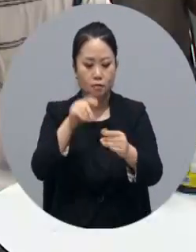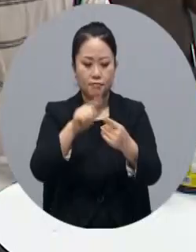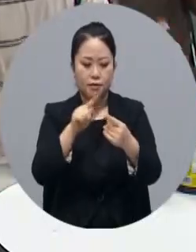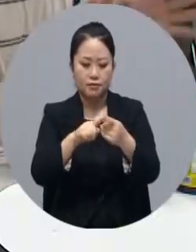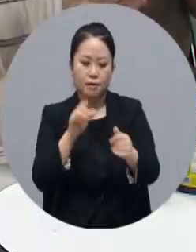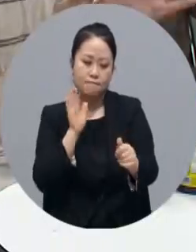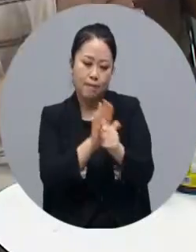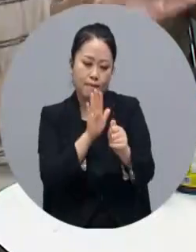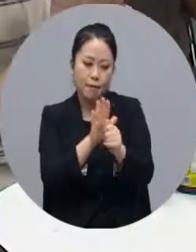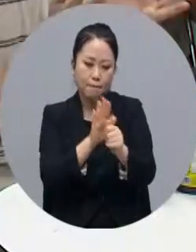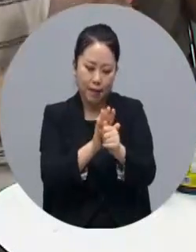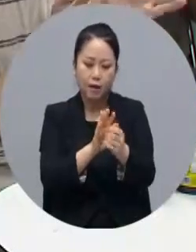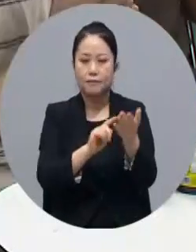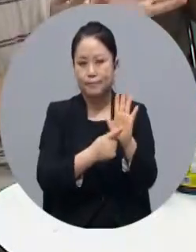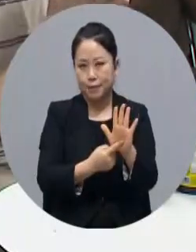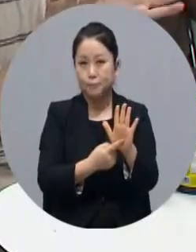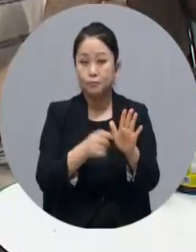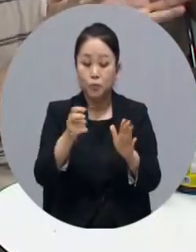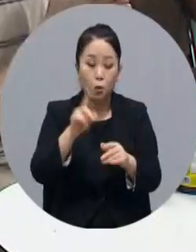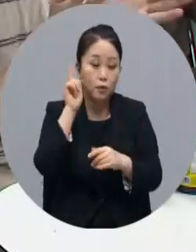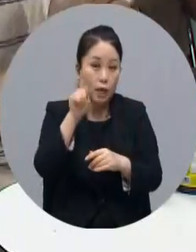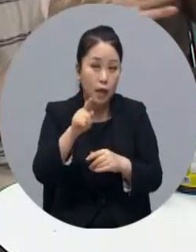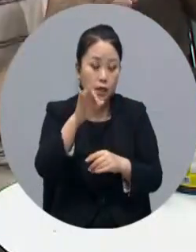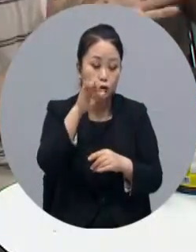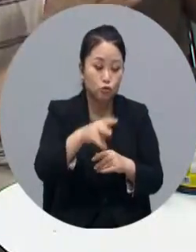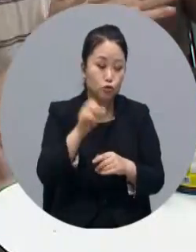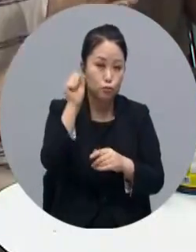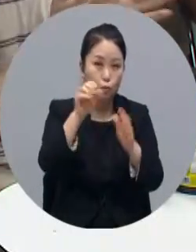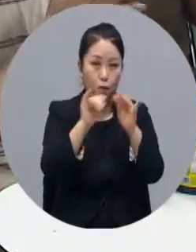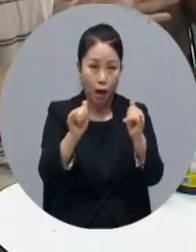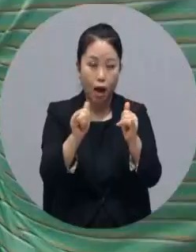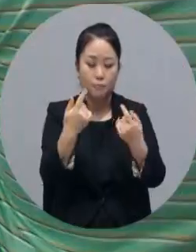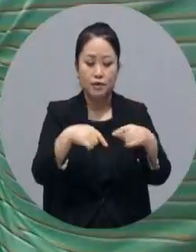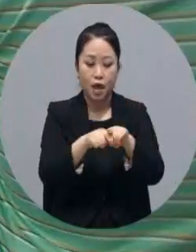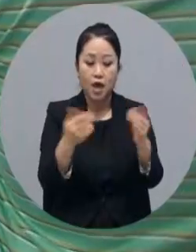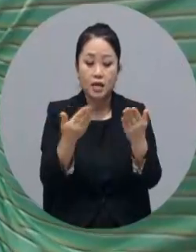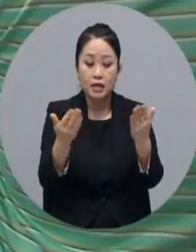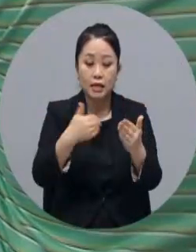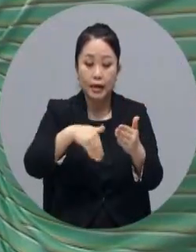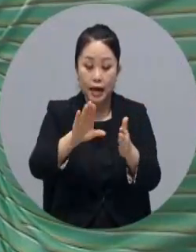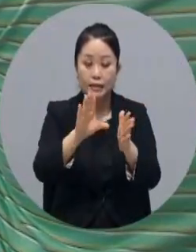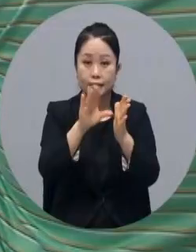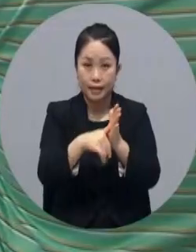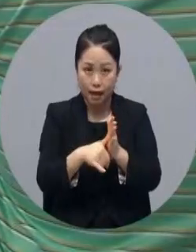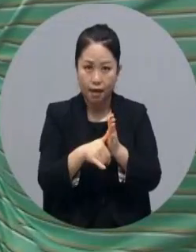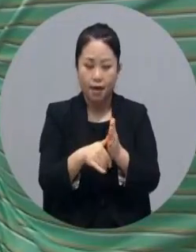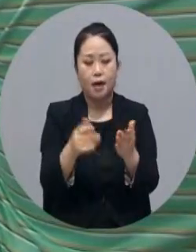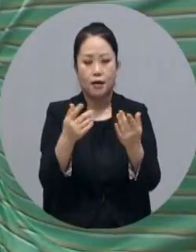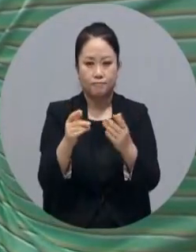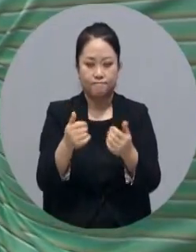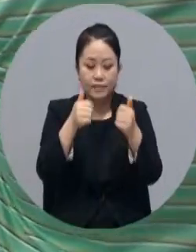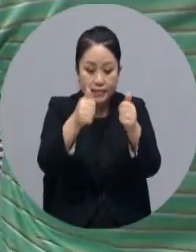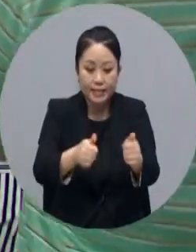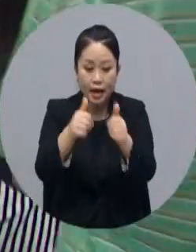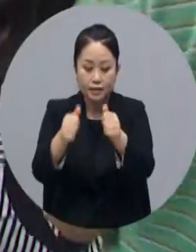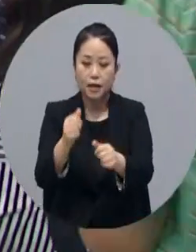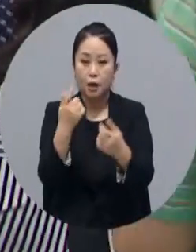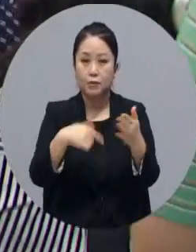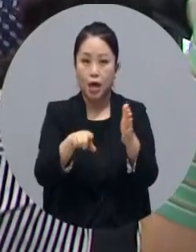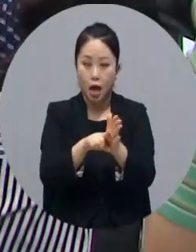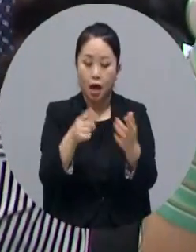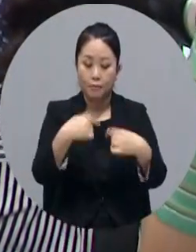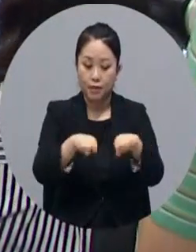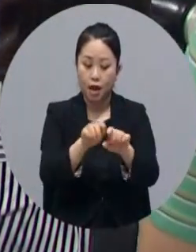의지도 보였습니다. 내일은 류 후보와 출근길 인사를 함께하고 선거 사무실에서 현장 최고위원회를